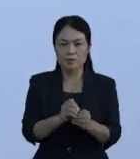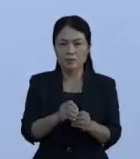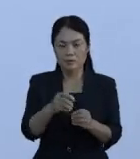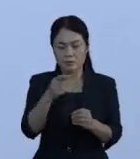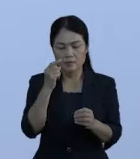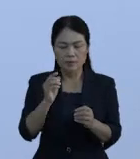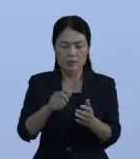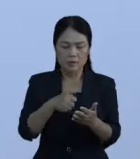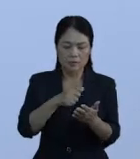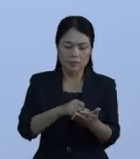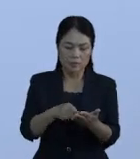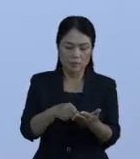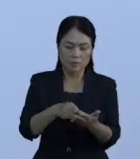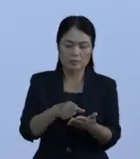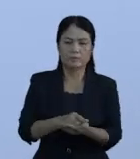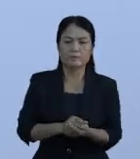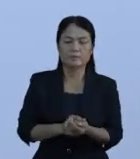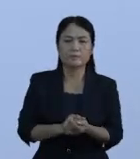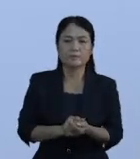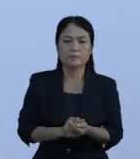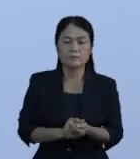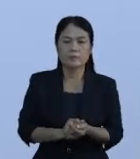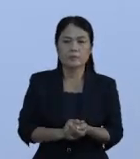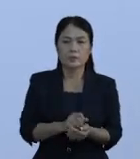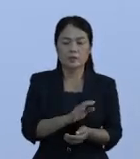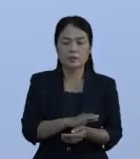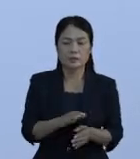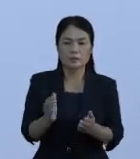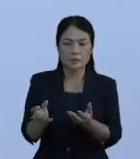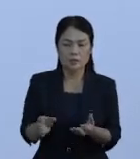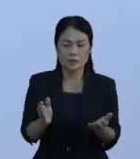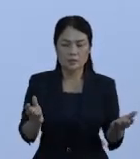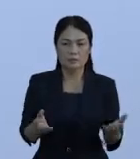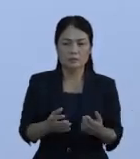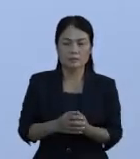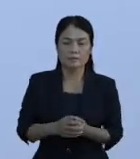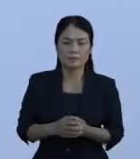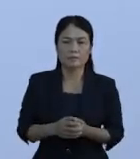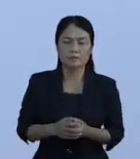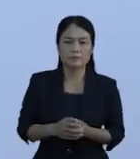mà lại cho lúc là con nè và con điệp chăm rồi chỉ sạch màu